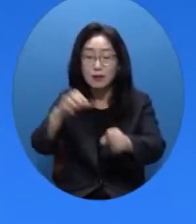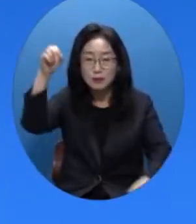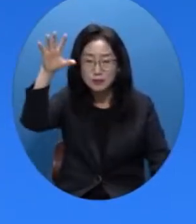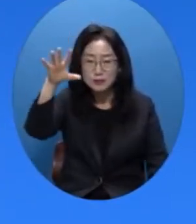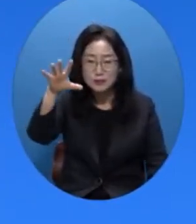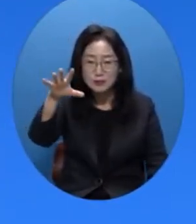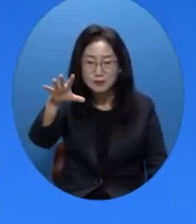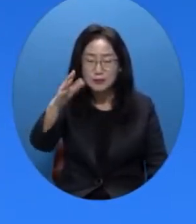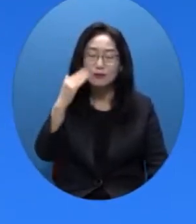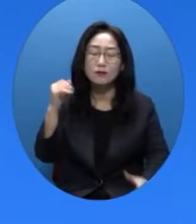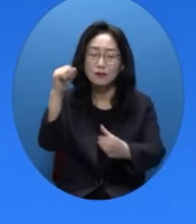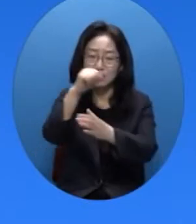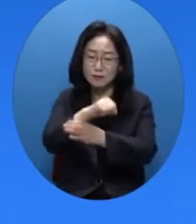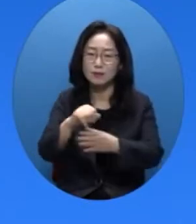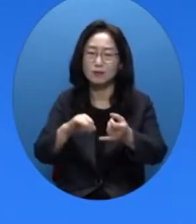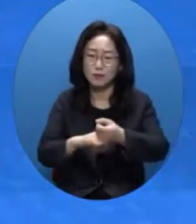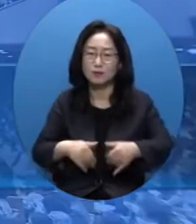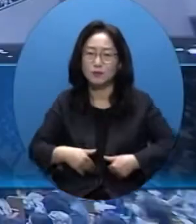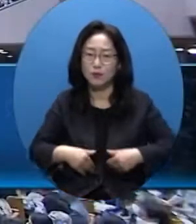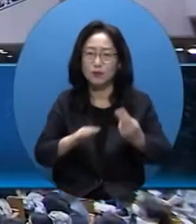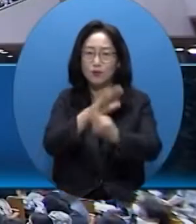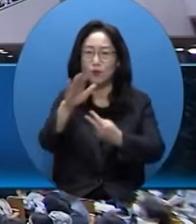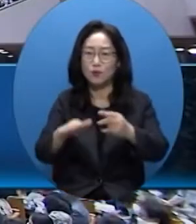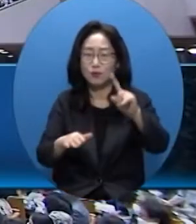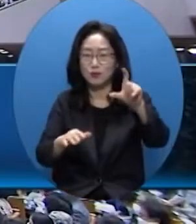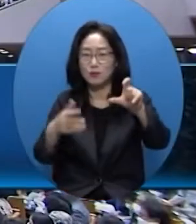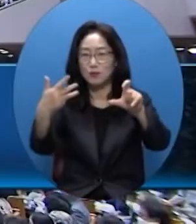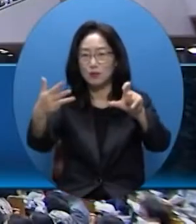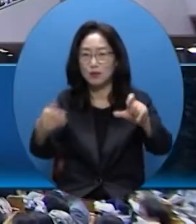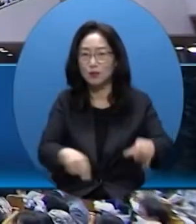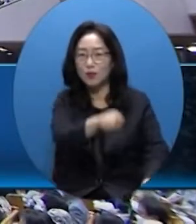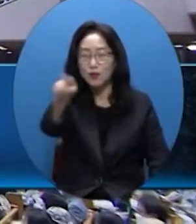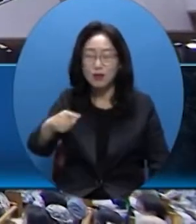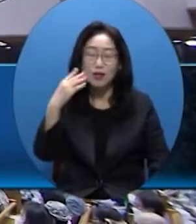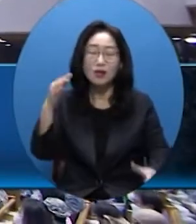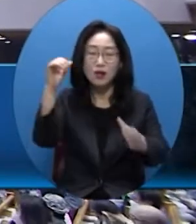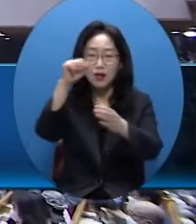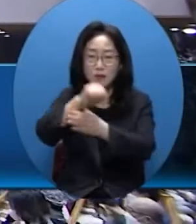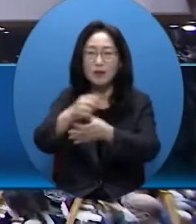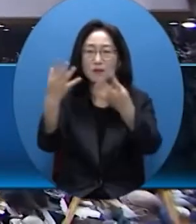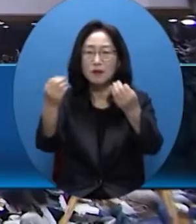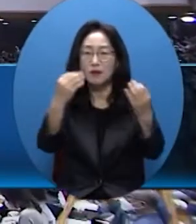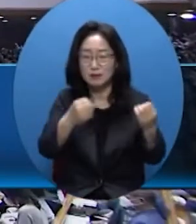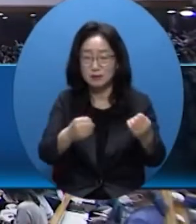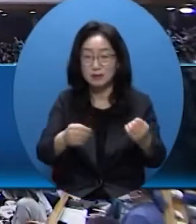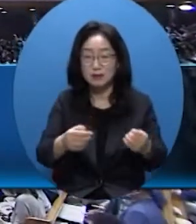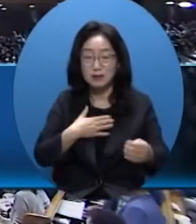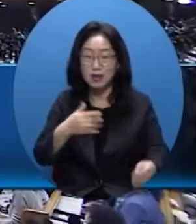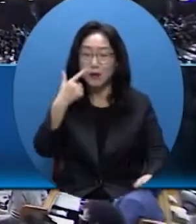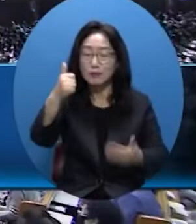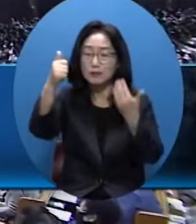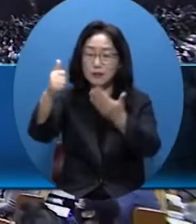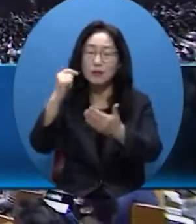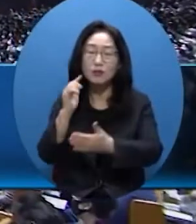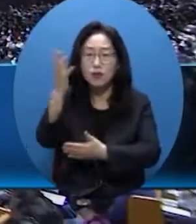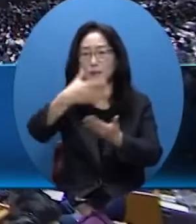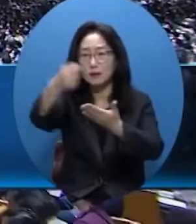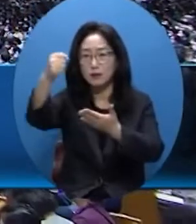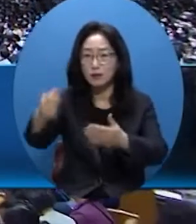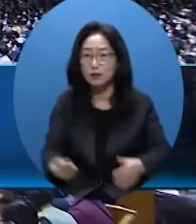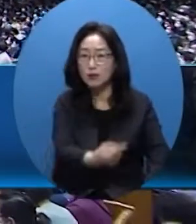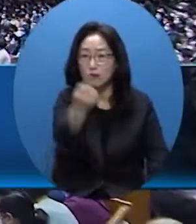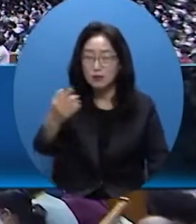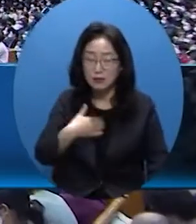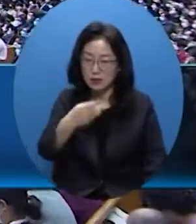열매를 맺어야 되는 것입니다 요 목을 15장 팔자로 말씀합니다 너희가 열매를 많이 맺으면 내 아버지께서 영광을 받으실 것이요 너희는 내